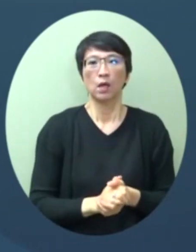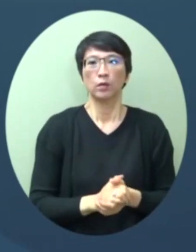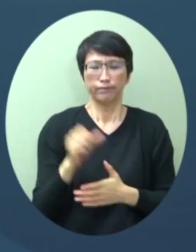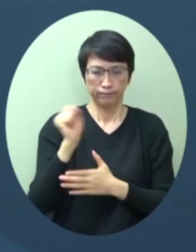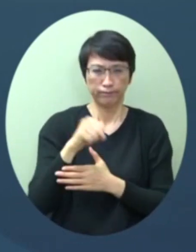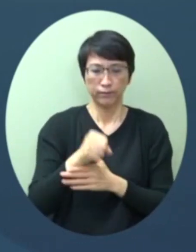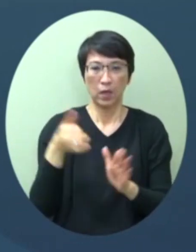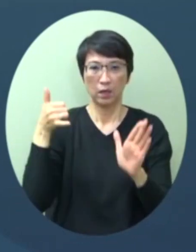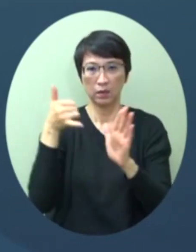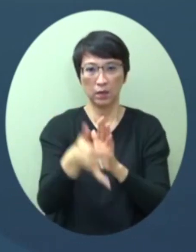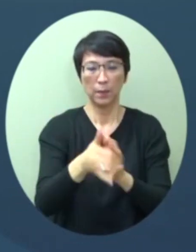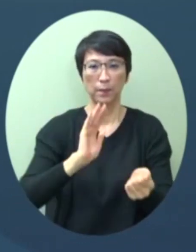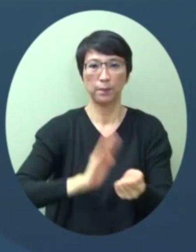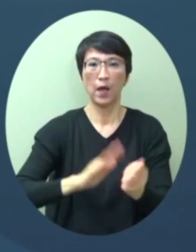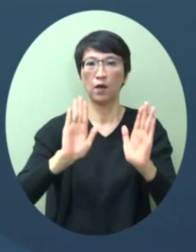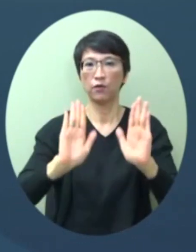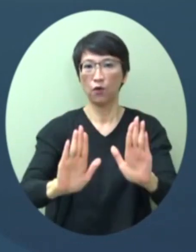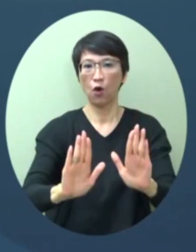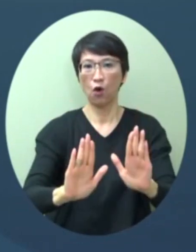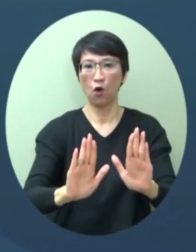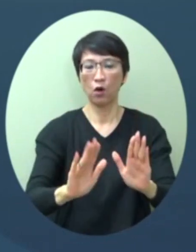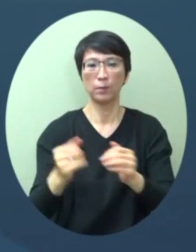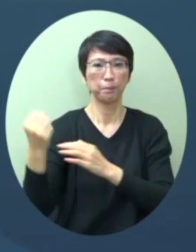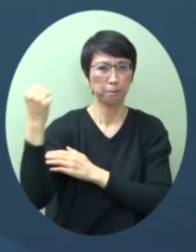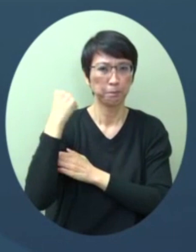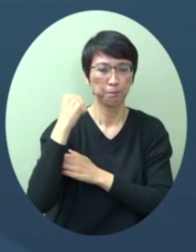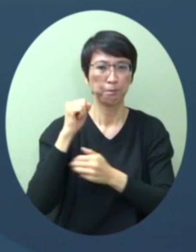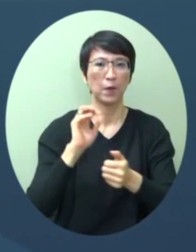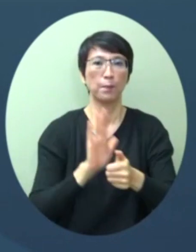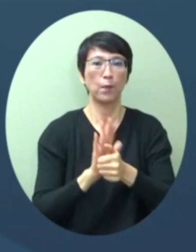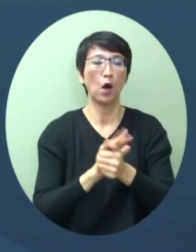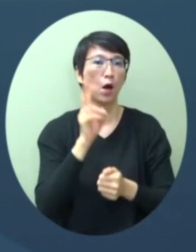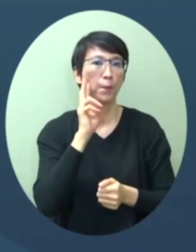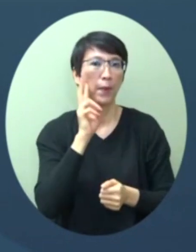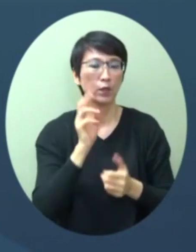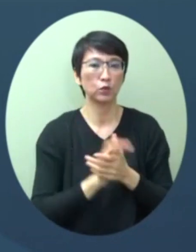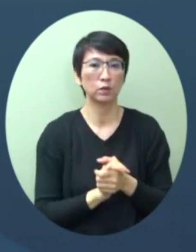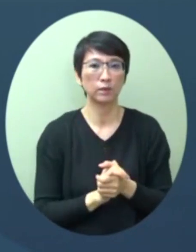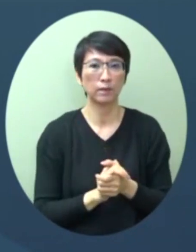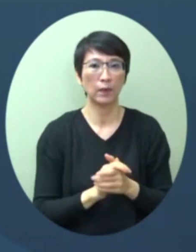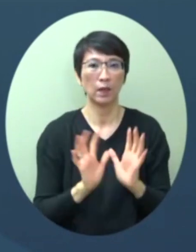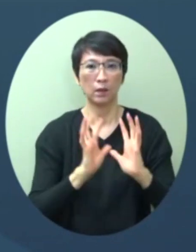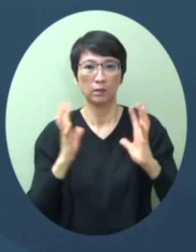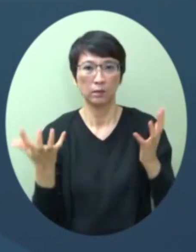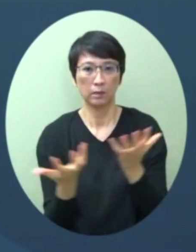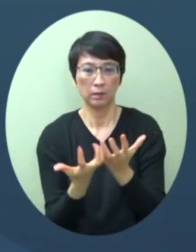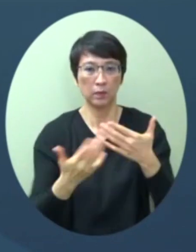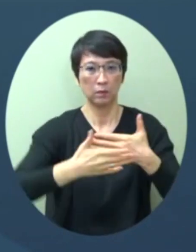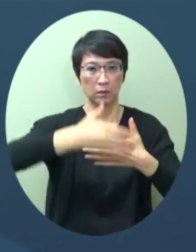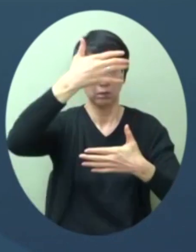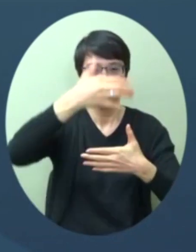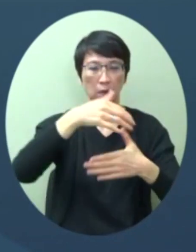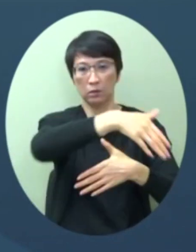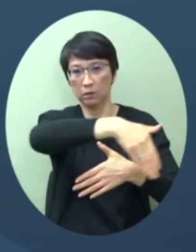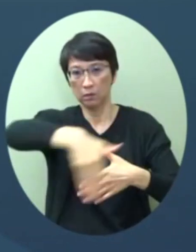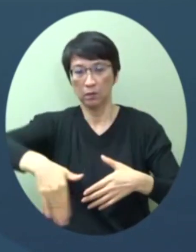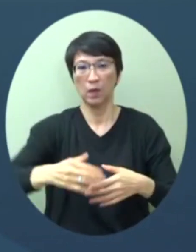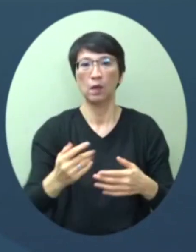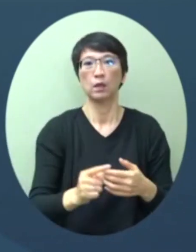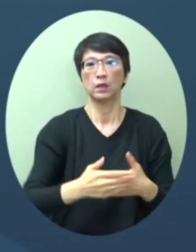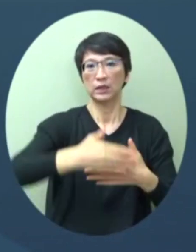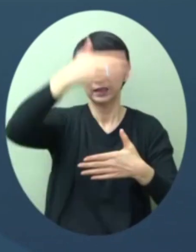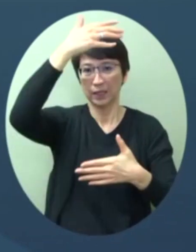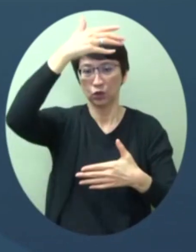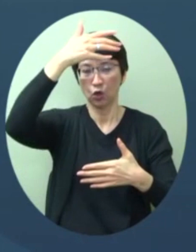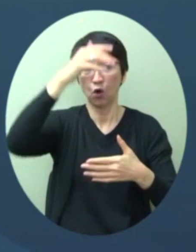意加入抗疫的行列助我们一臂之力例如以遗风抢检为例每次一座大厦